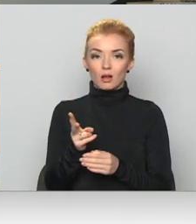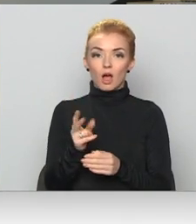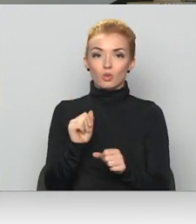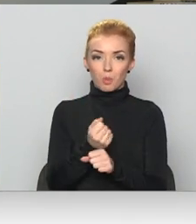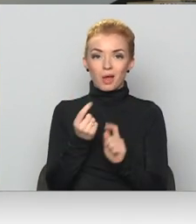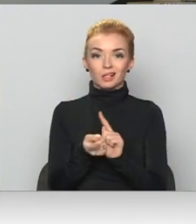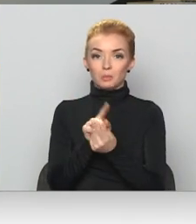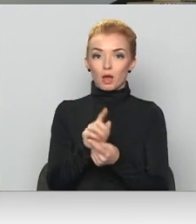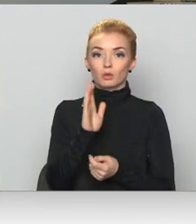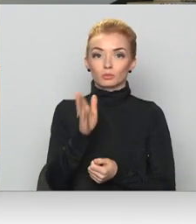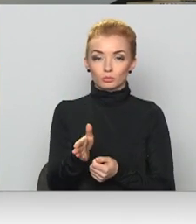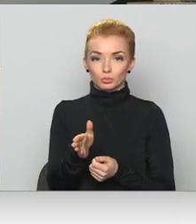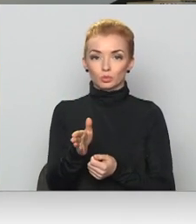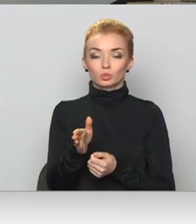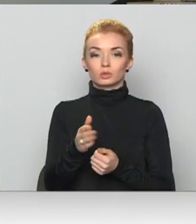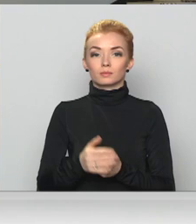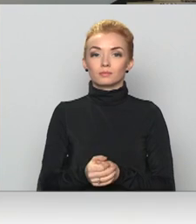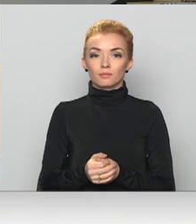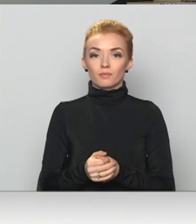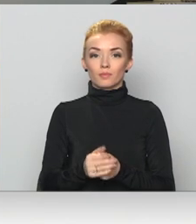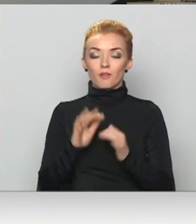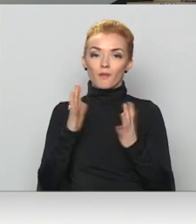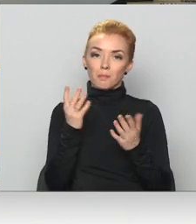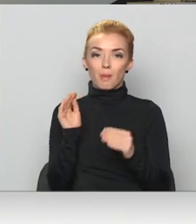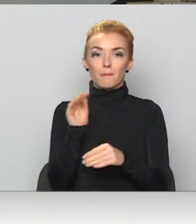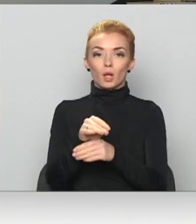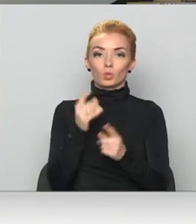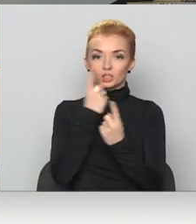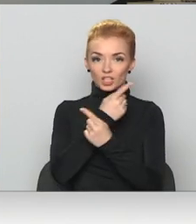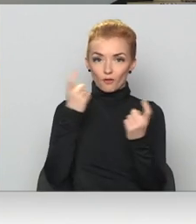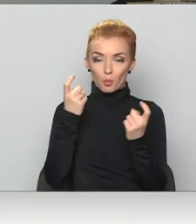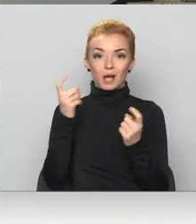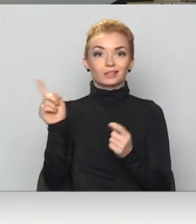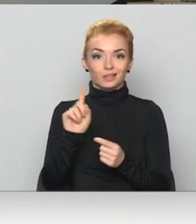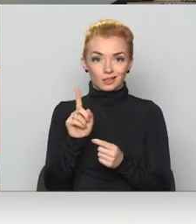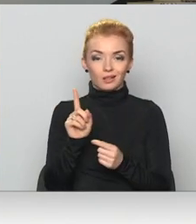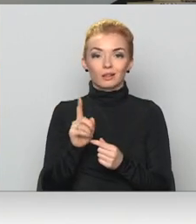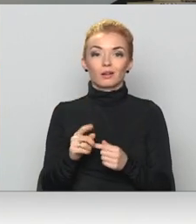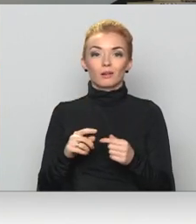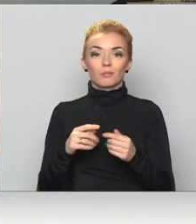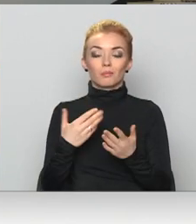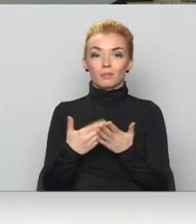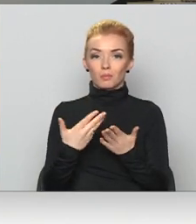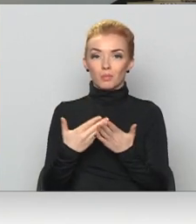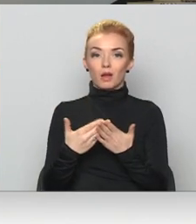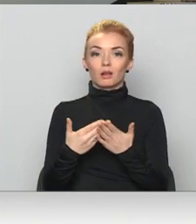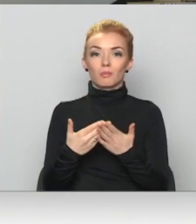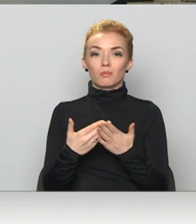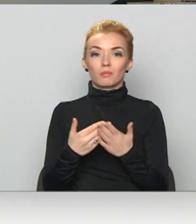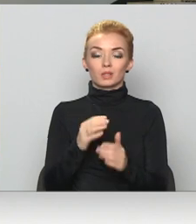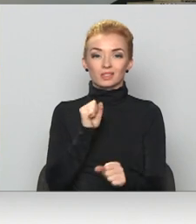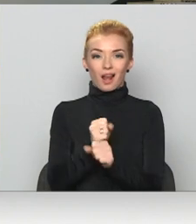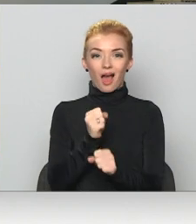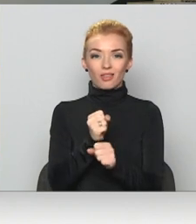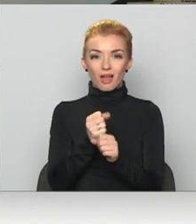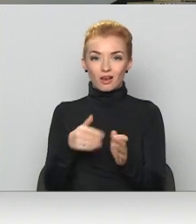būs. Vai vismaz tā kā papildus informācija ir pienākusi, ka attiecībā uz strādāšanu